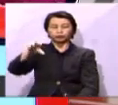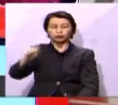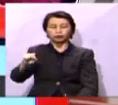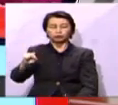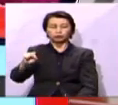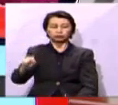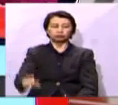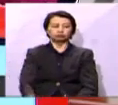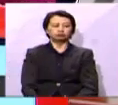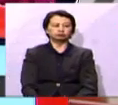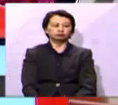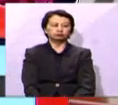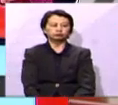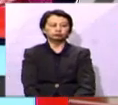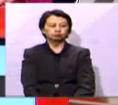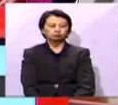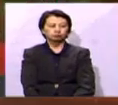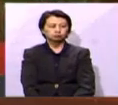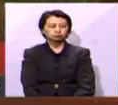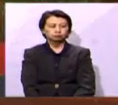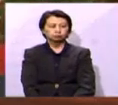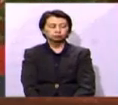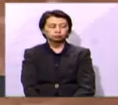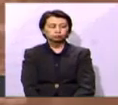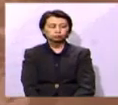sementara PPS.